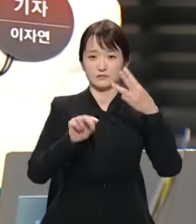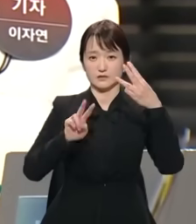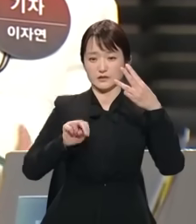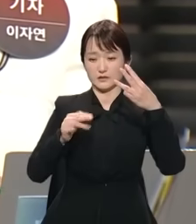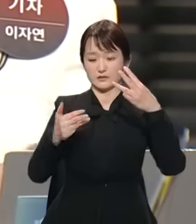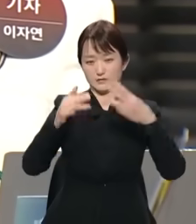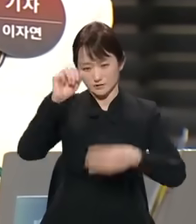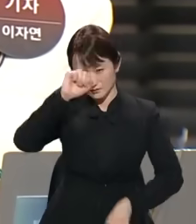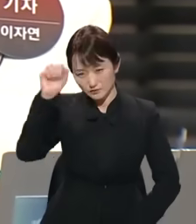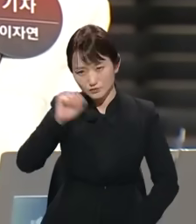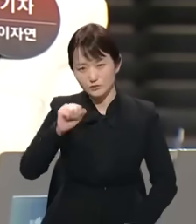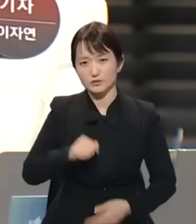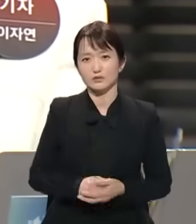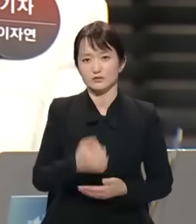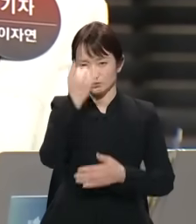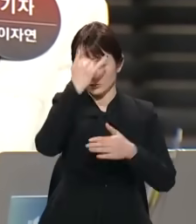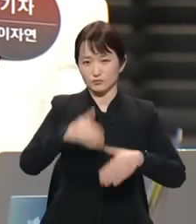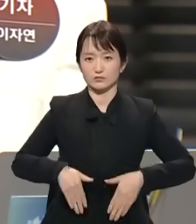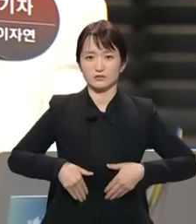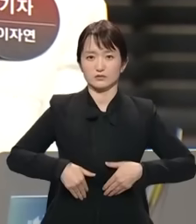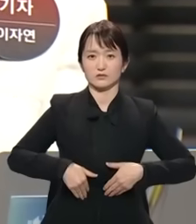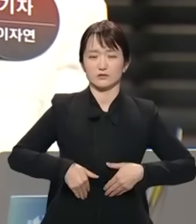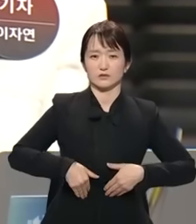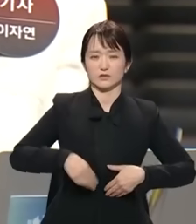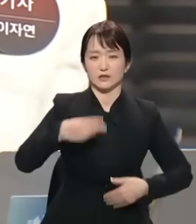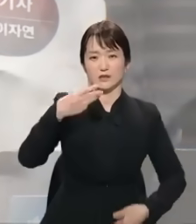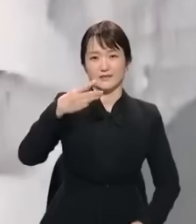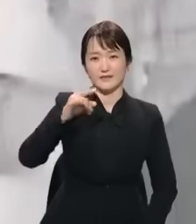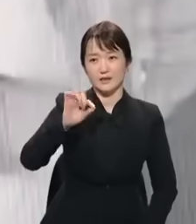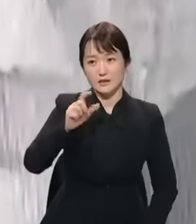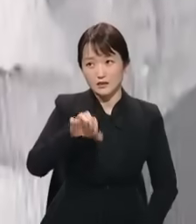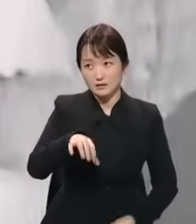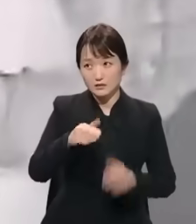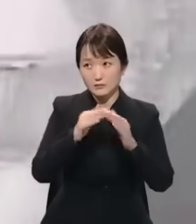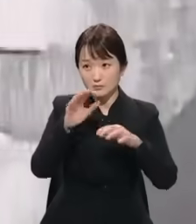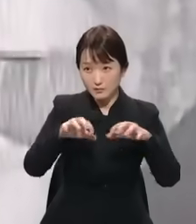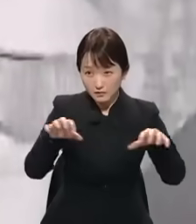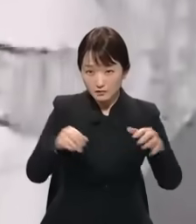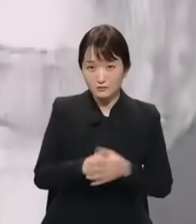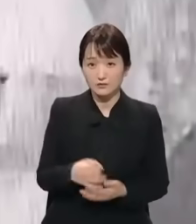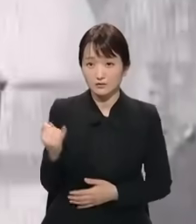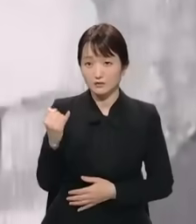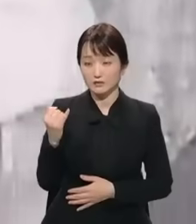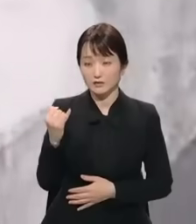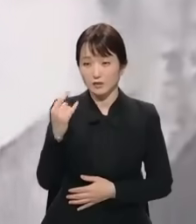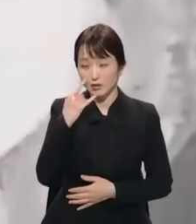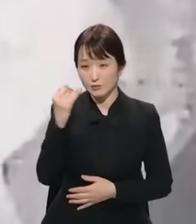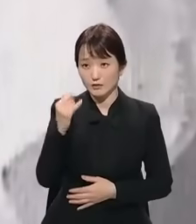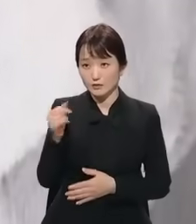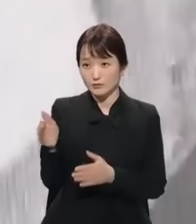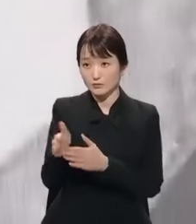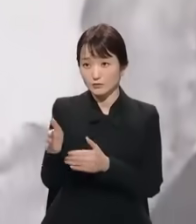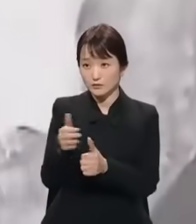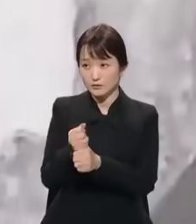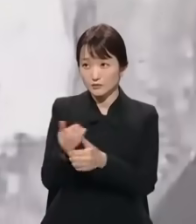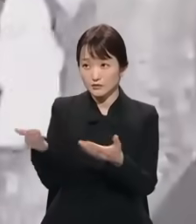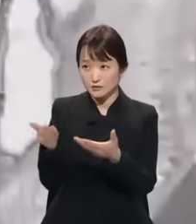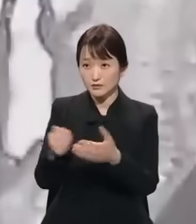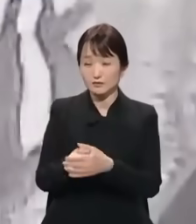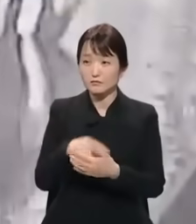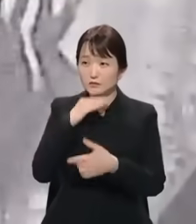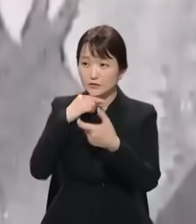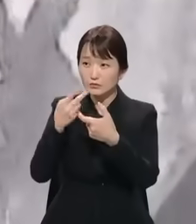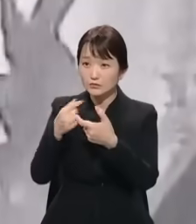새벽에 그 충남 태안에 있는 한 마을에서 벌어진 일이었습니다. 이 어머니가 어업 관련된 일을 하는데 60대입니다. 일을 마친